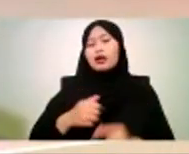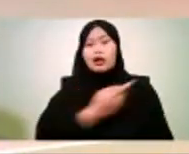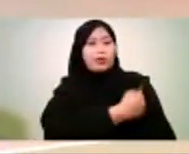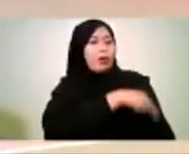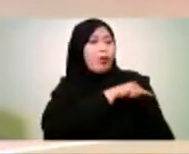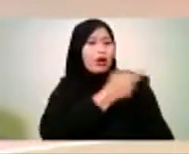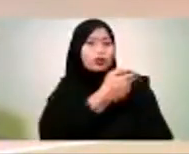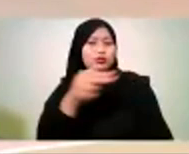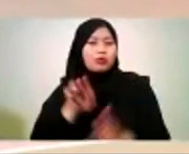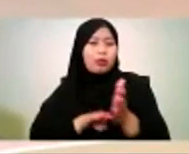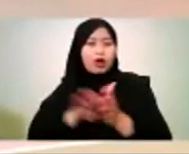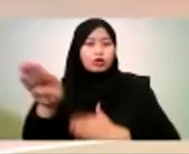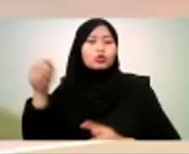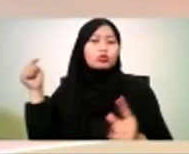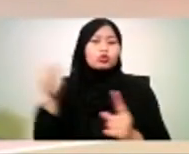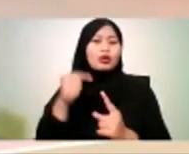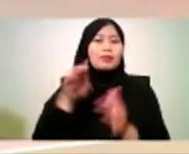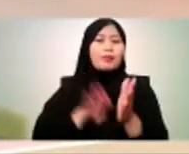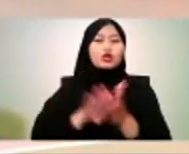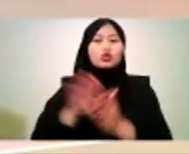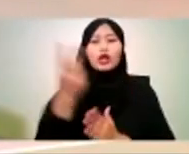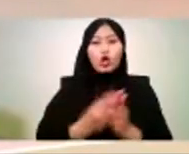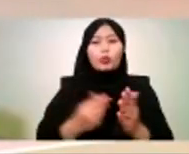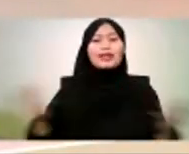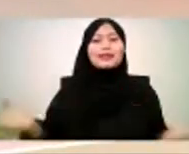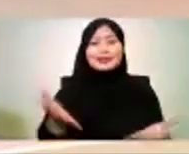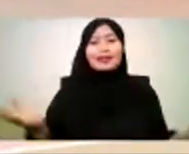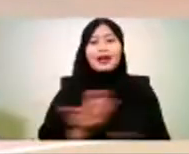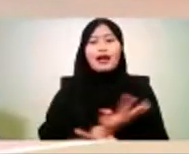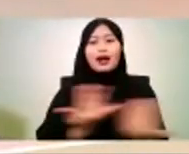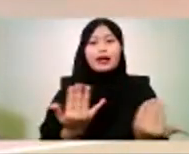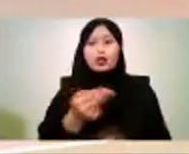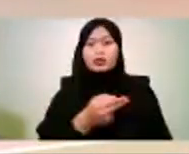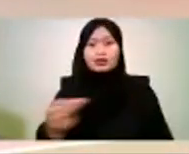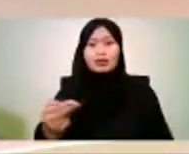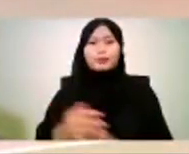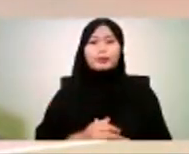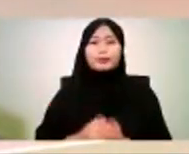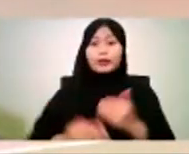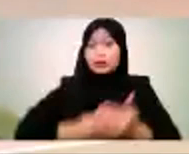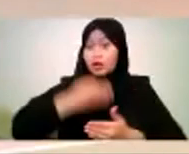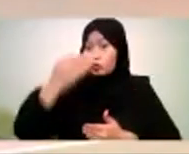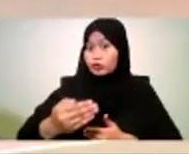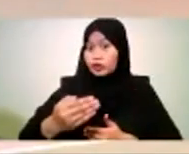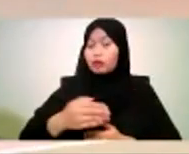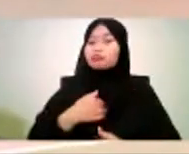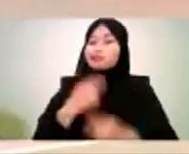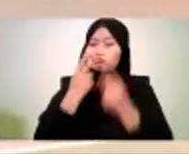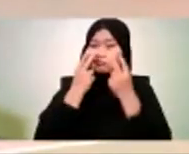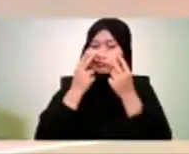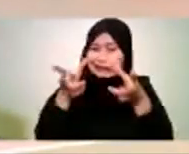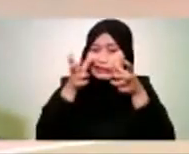ekonomi dan kesejahteraan rakyat Indonesia selanjutnya akan kita saksikan bersama